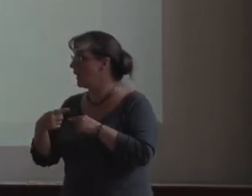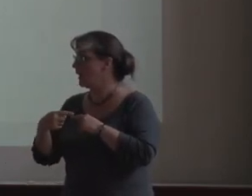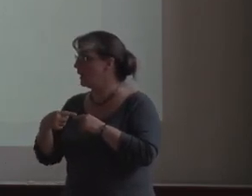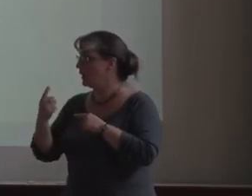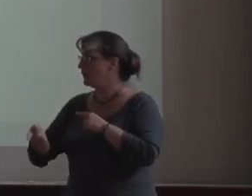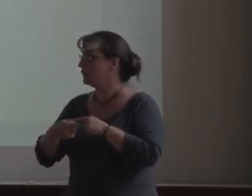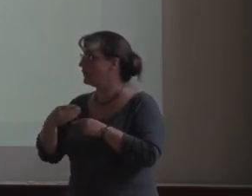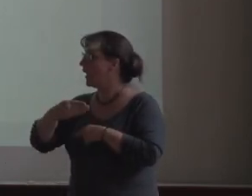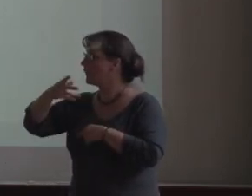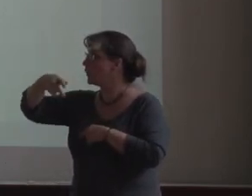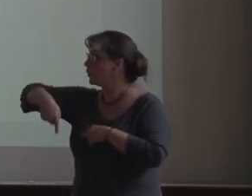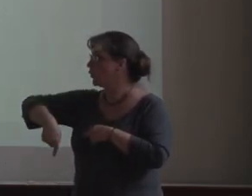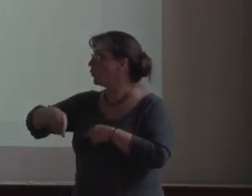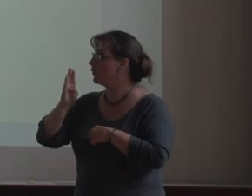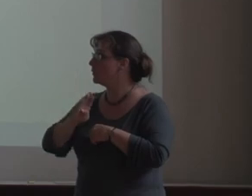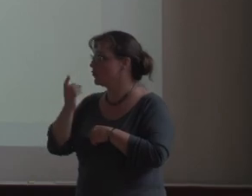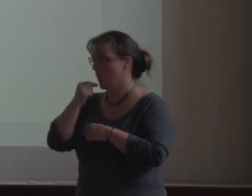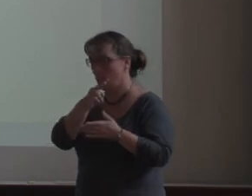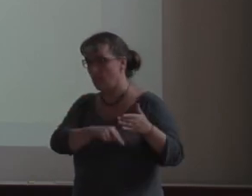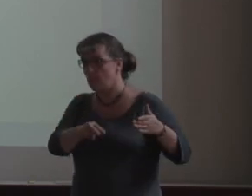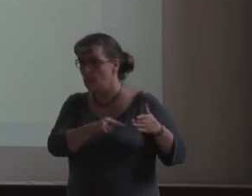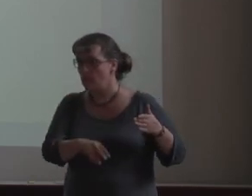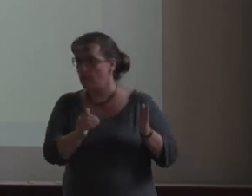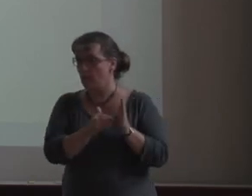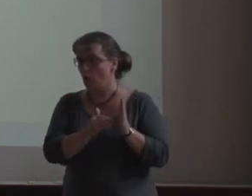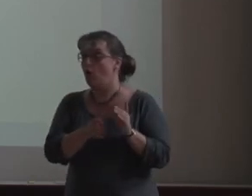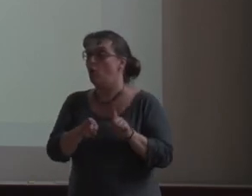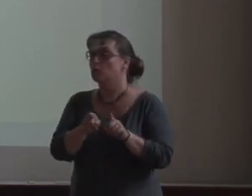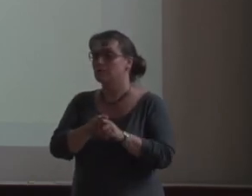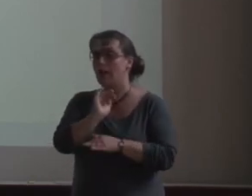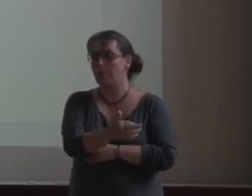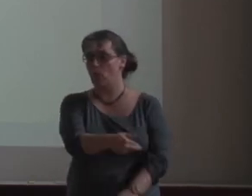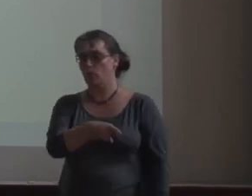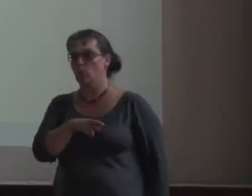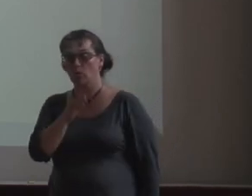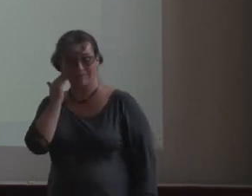notre MQ en lecture. Et on a toujours notre callback